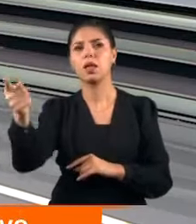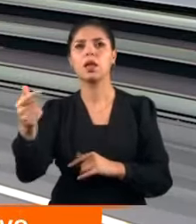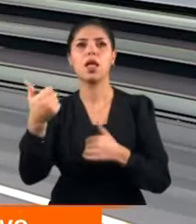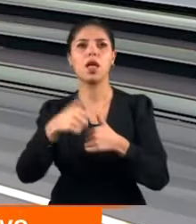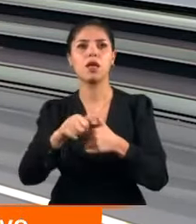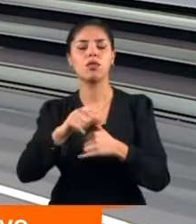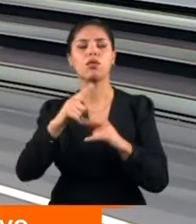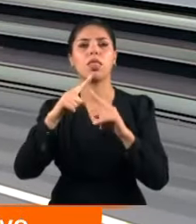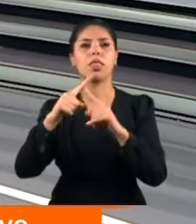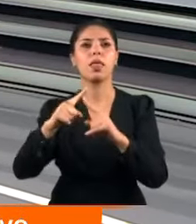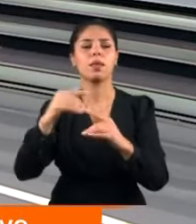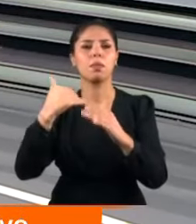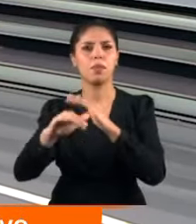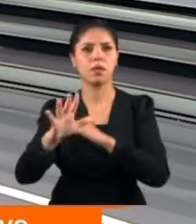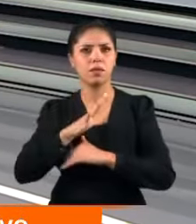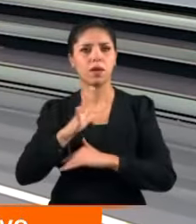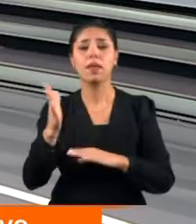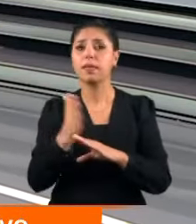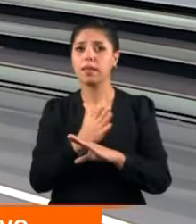başladı. Nedeni ise çok çarpıcı.